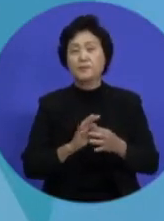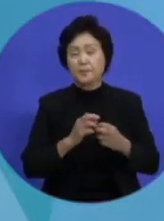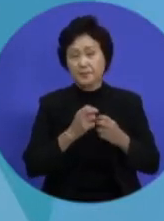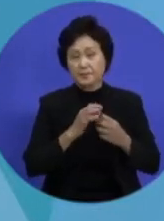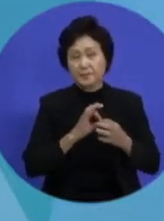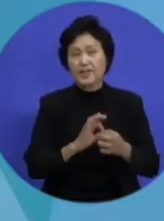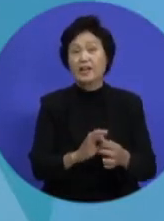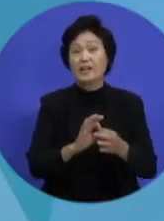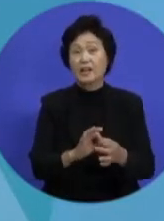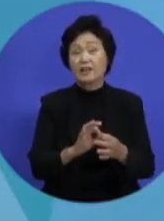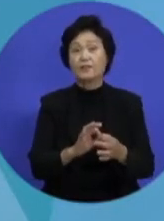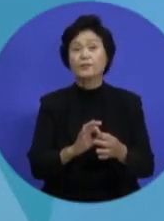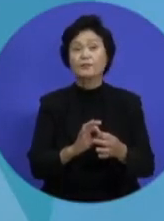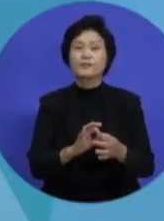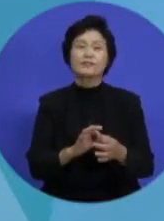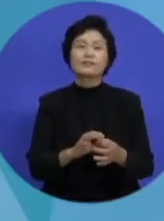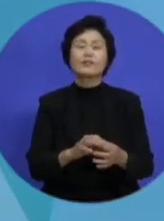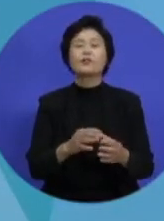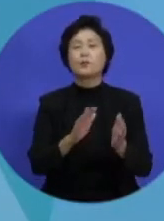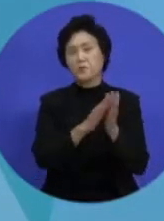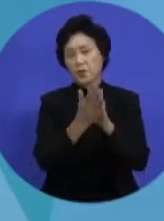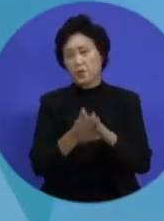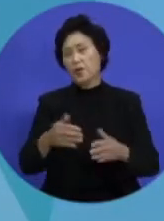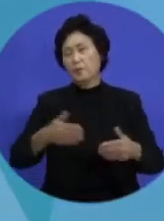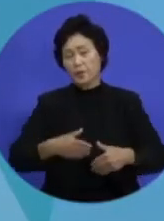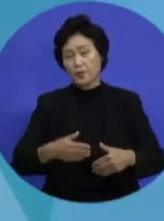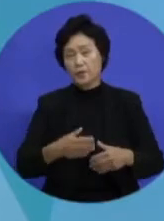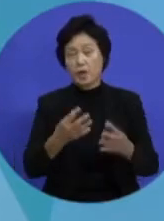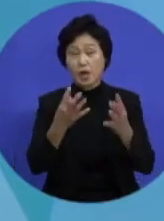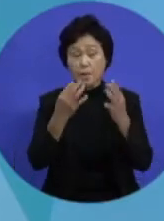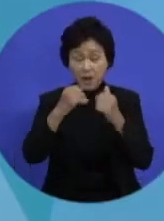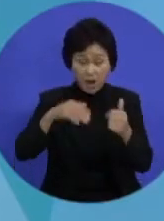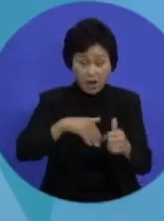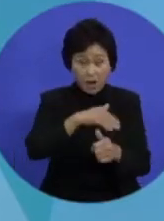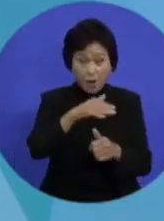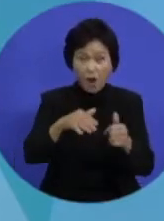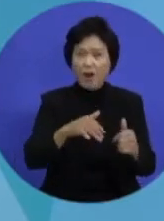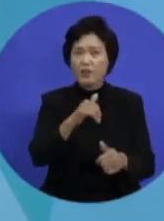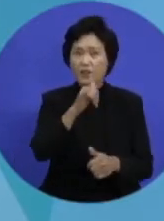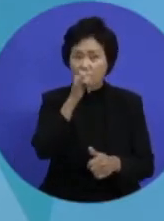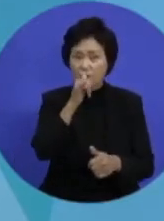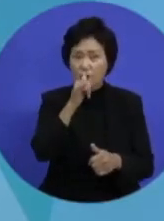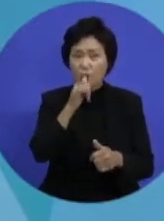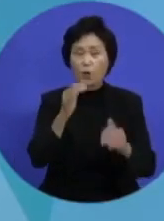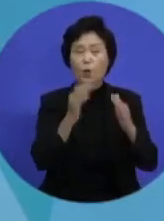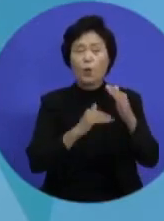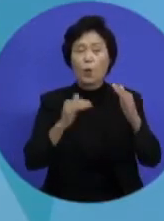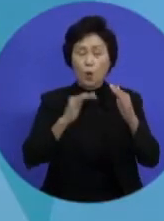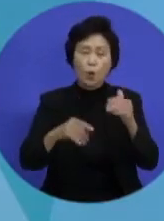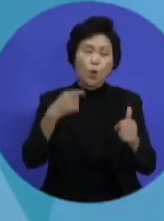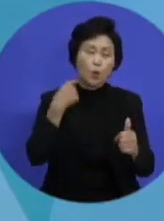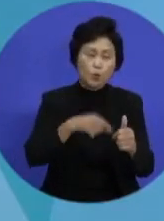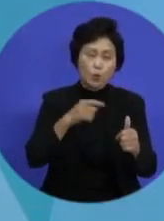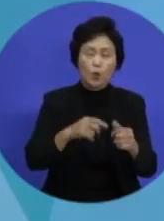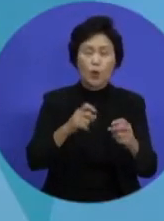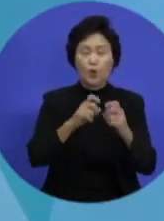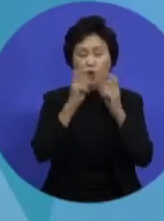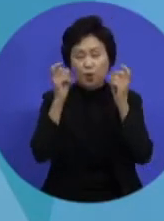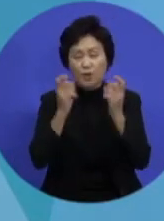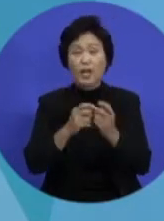봅니다. 예. 우리에게 주어진 수많은 어떤 교육적 환경이 있지만 뭐 공교육이든 혹은 학원 뭐